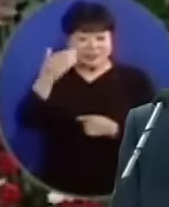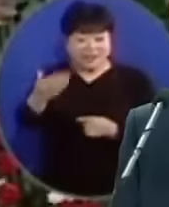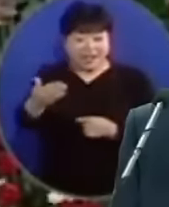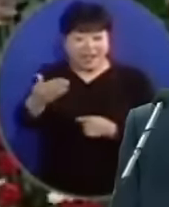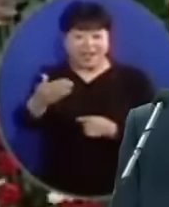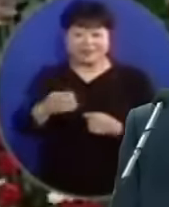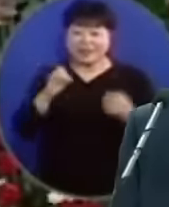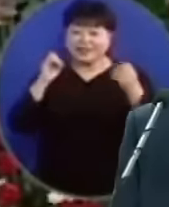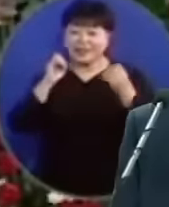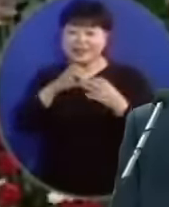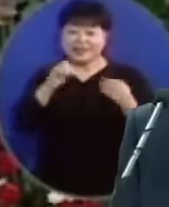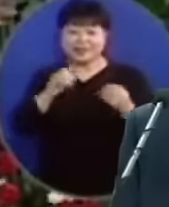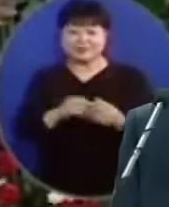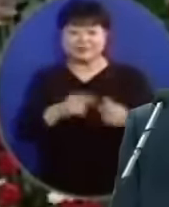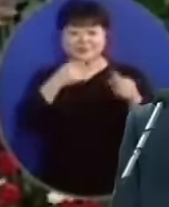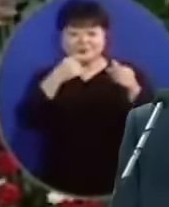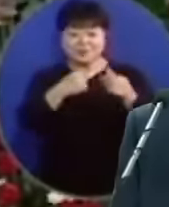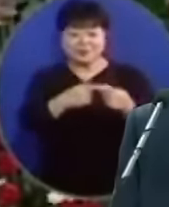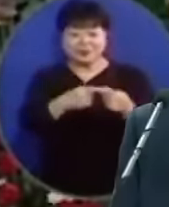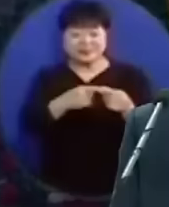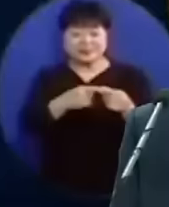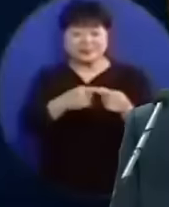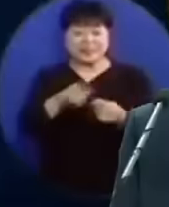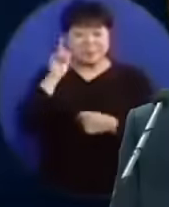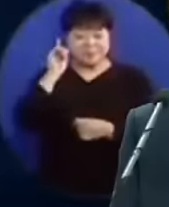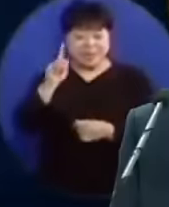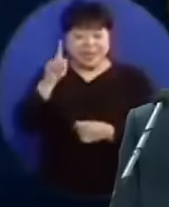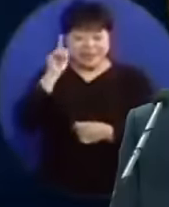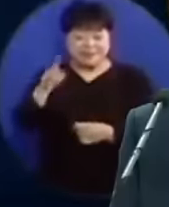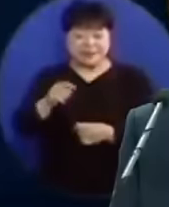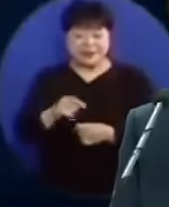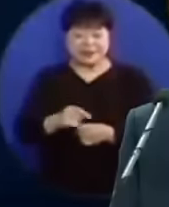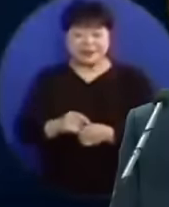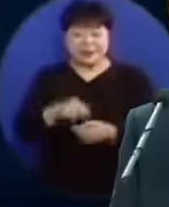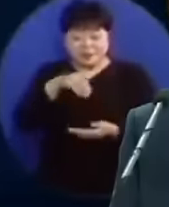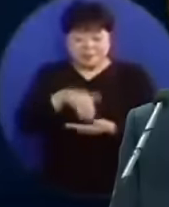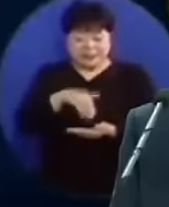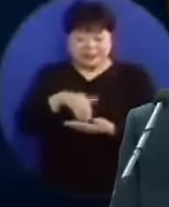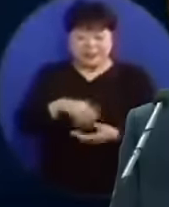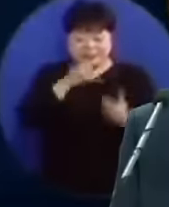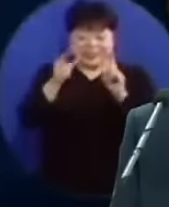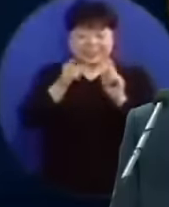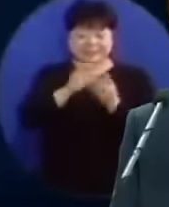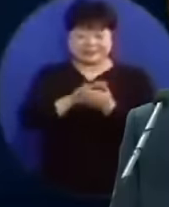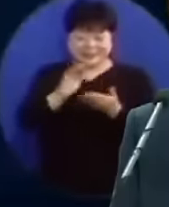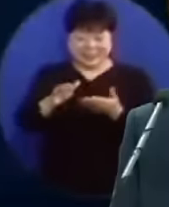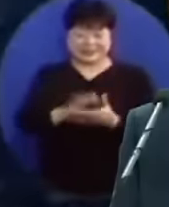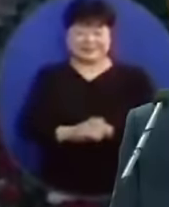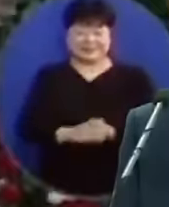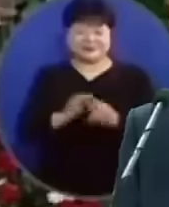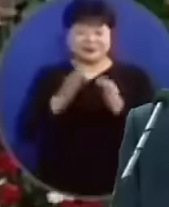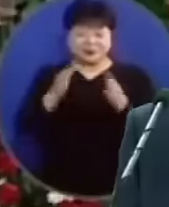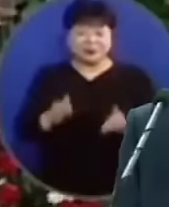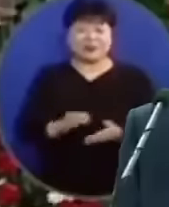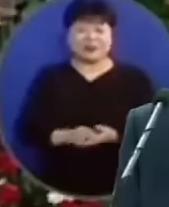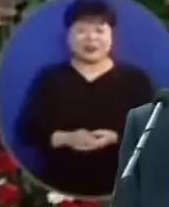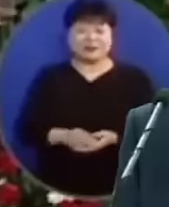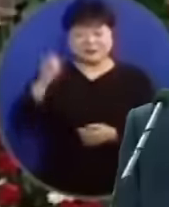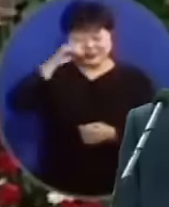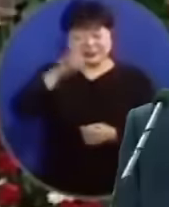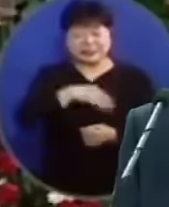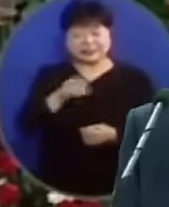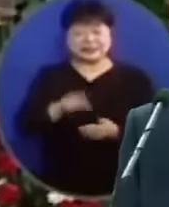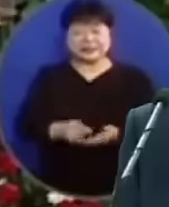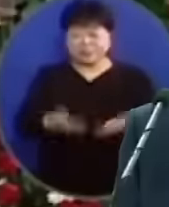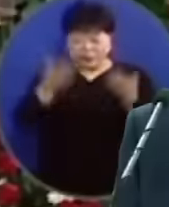그게 대답은 첫째 대답이 날마다 반성을 하며 살겠습니다. 그동안 무심코 흘러간 시간이